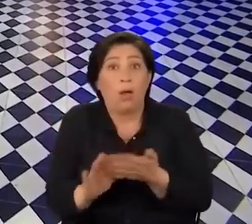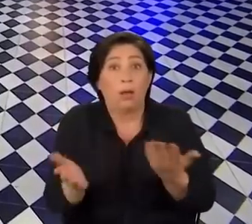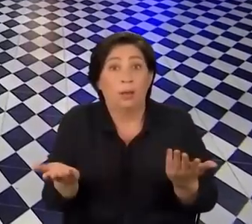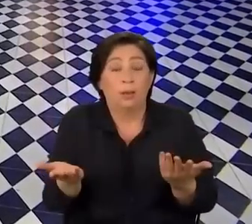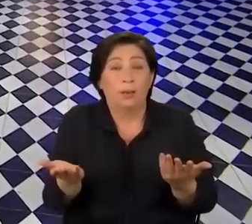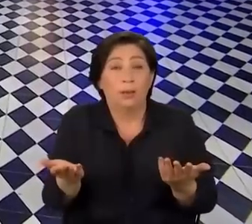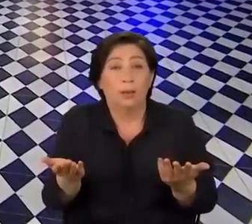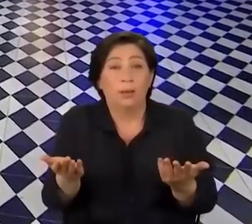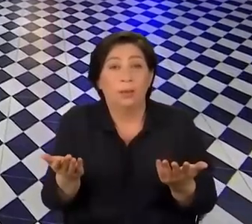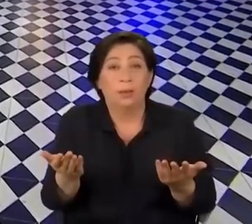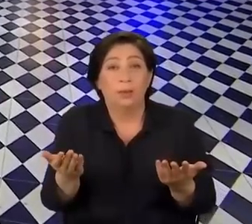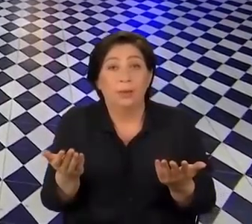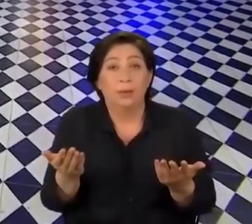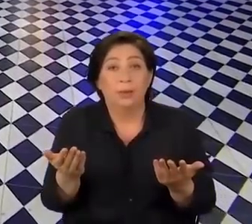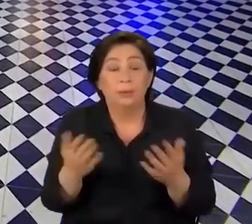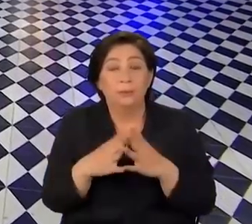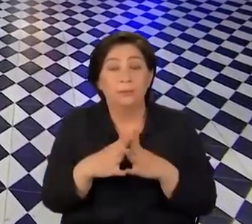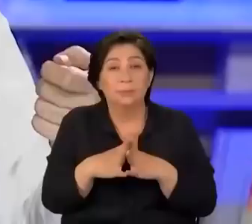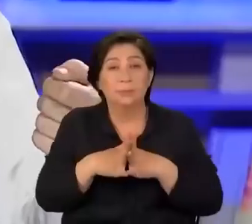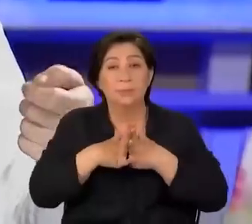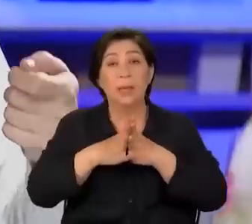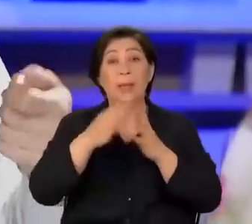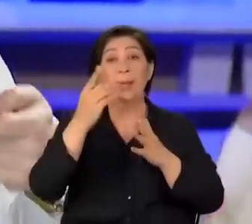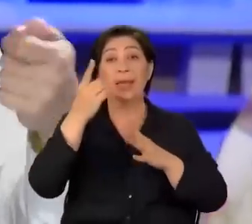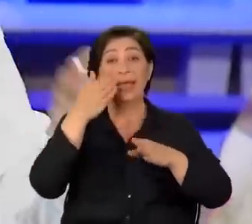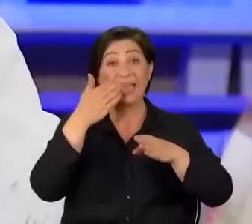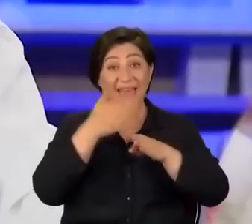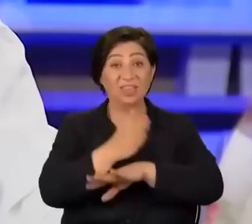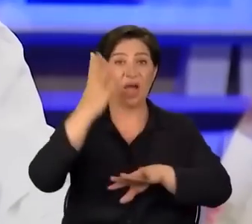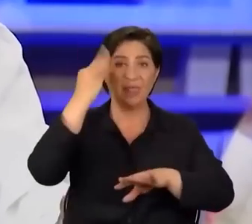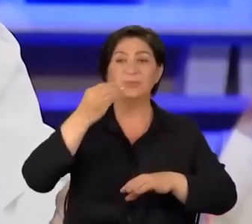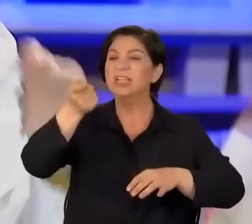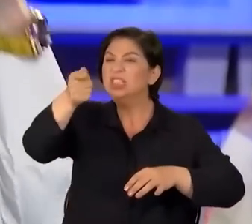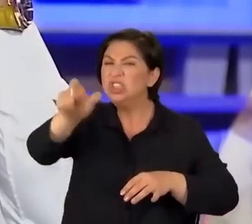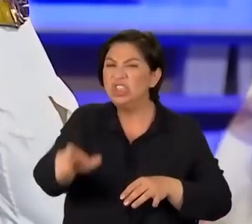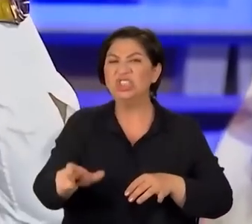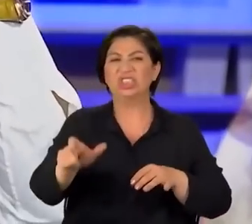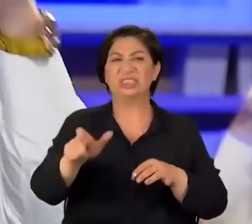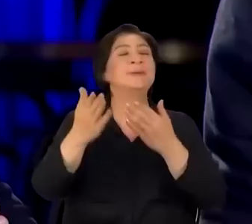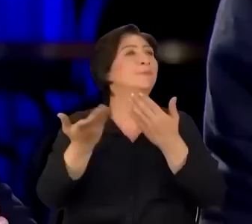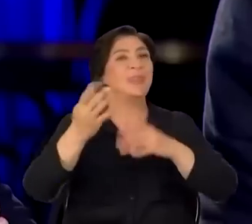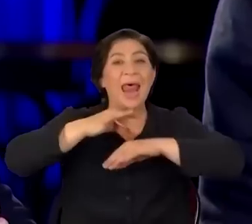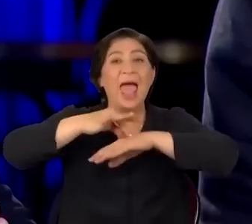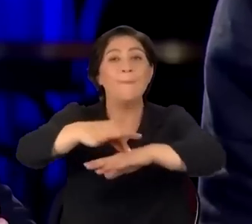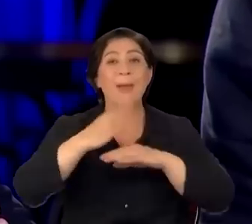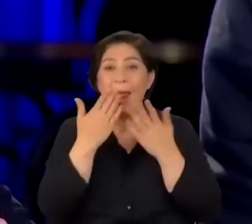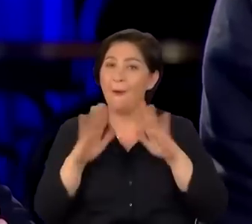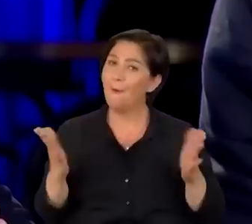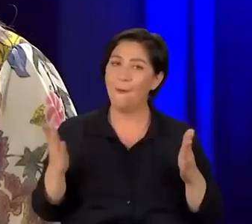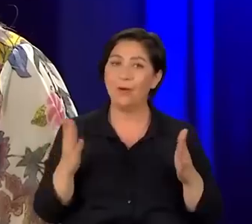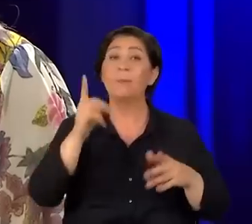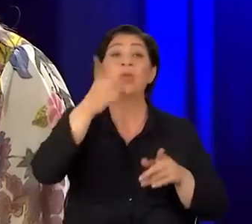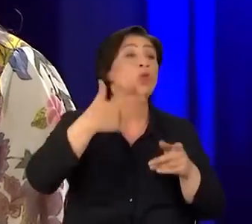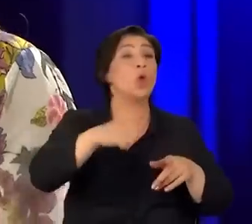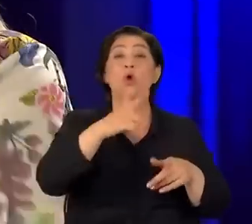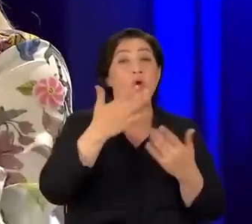Bir gerçek anlamda bir işçi sınıfı yok. bir kılavuz da yok aslında. Bir köylü sınıfı da